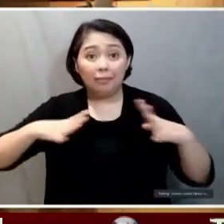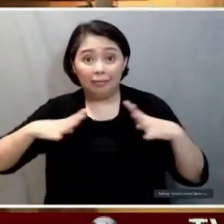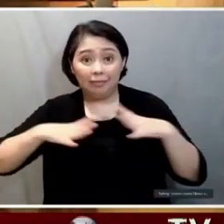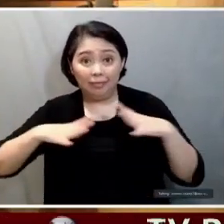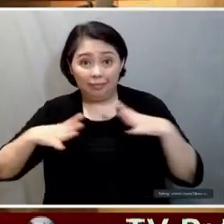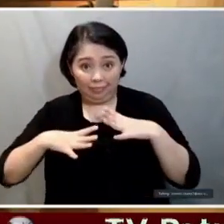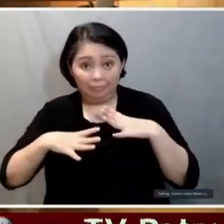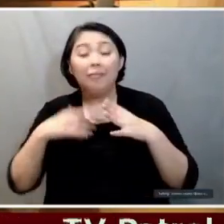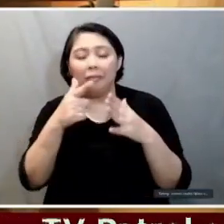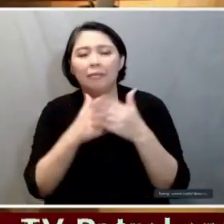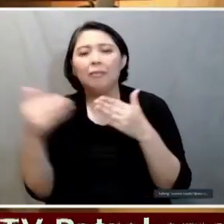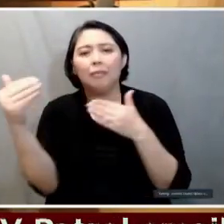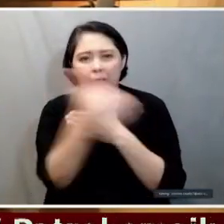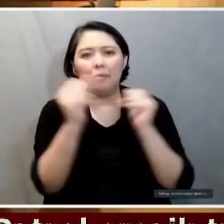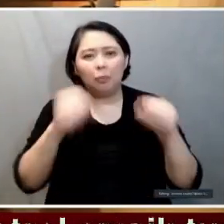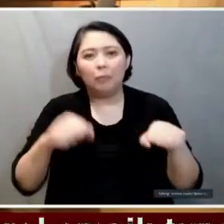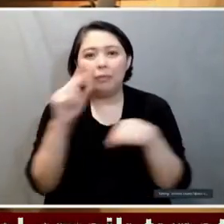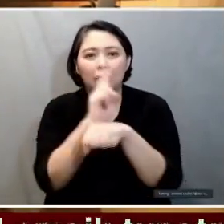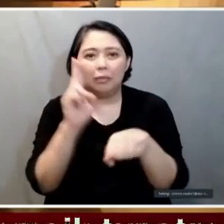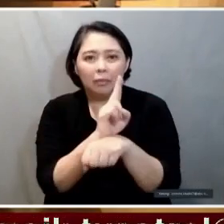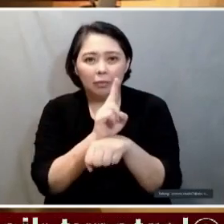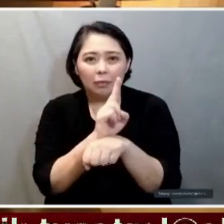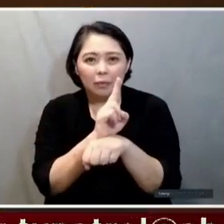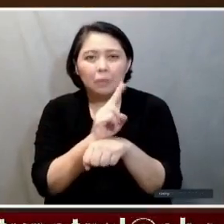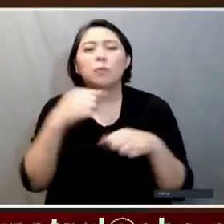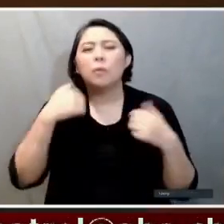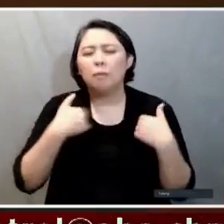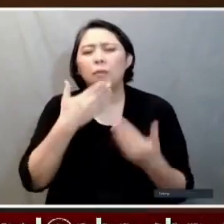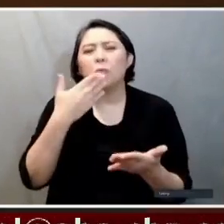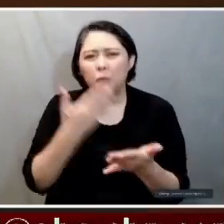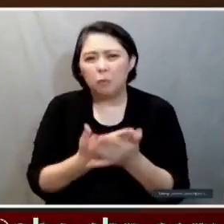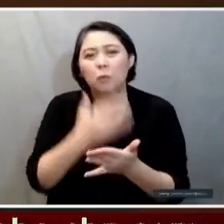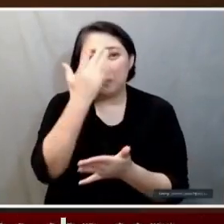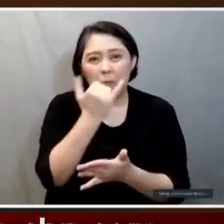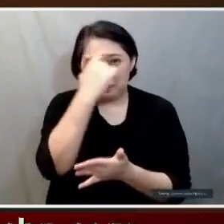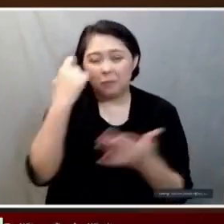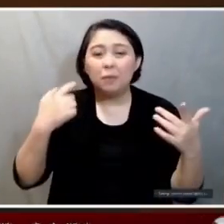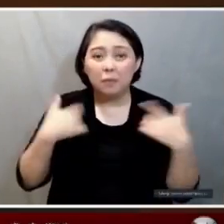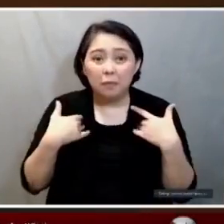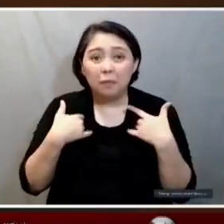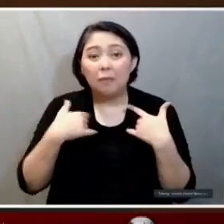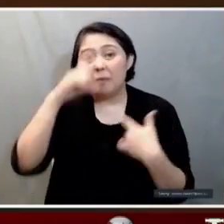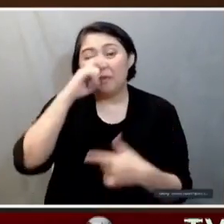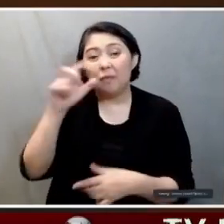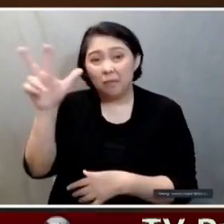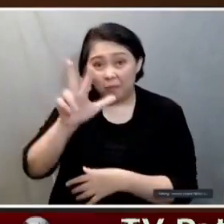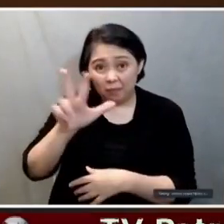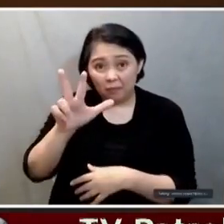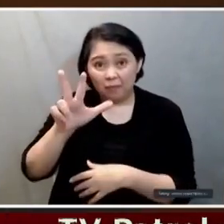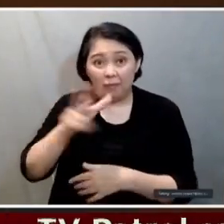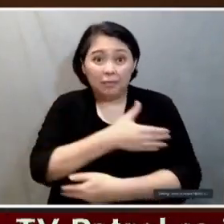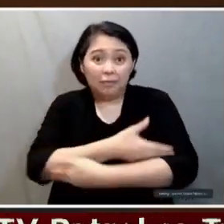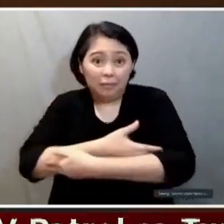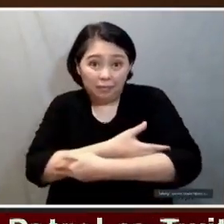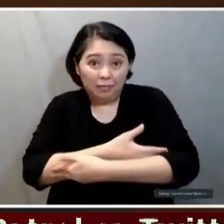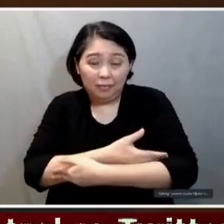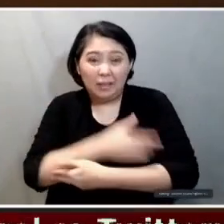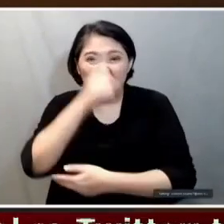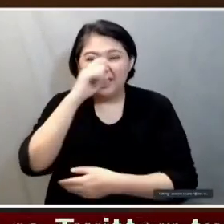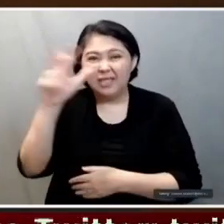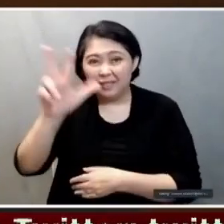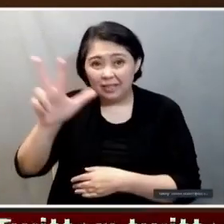pero kabado siya ngayon sakaling magkasakit. Ang naalala ko man, like, mga sa financial talaga,